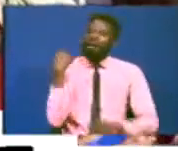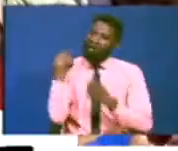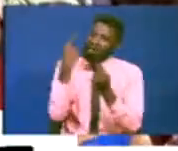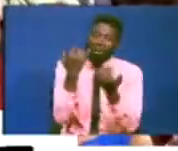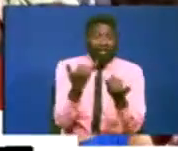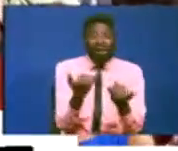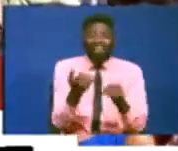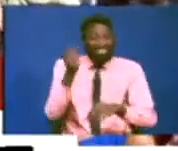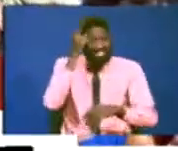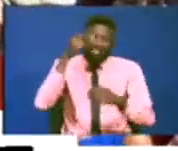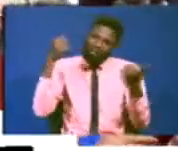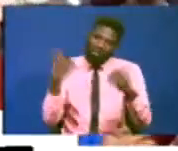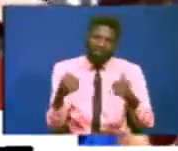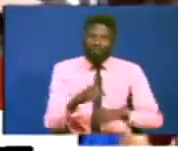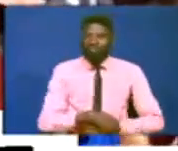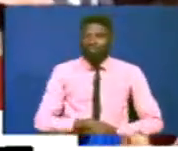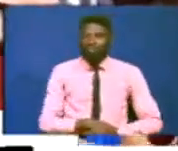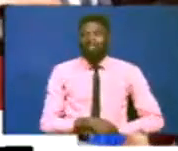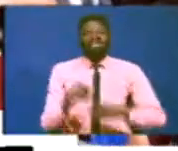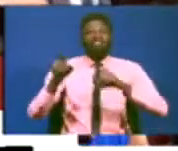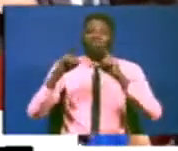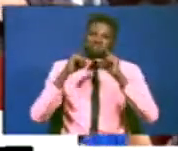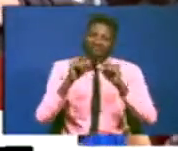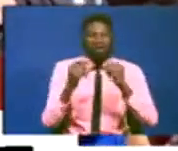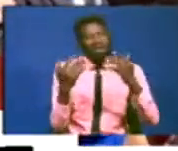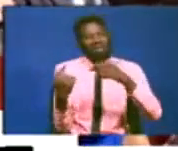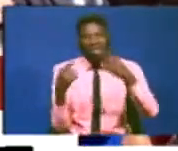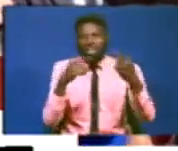hawajui. Ati wanasema wanagombana na IEBC.